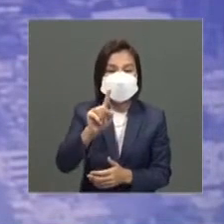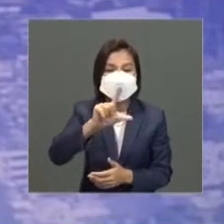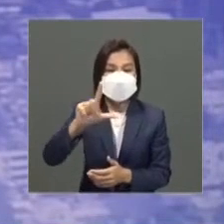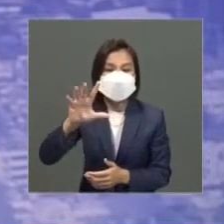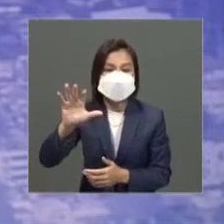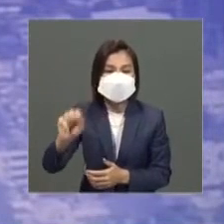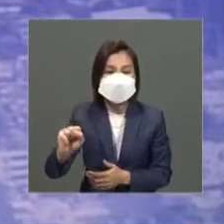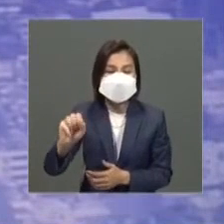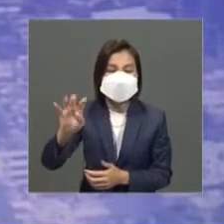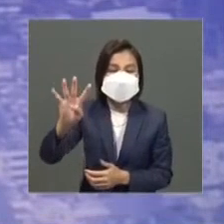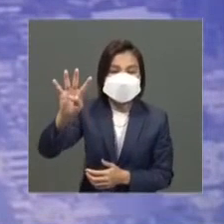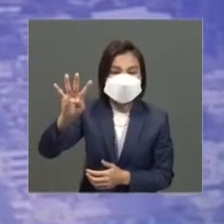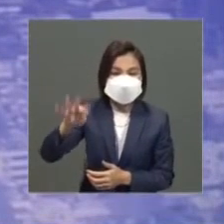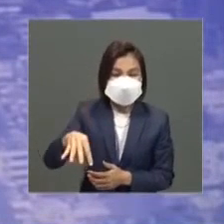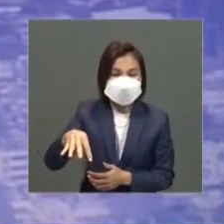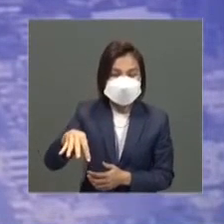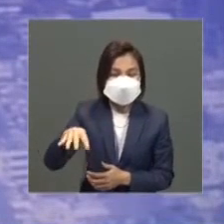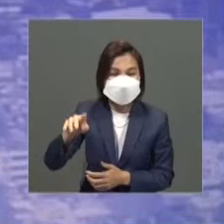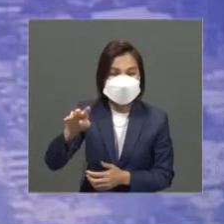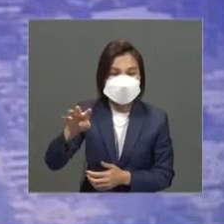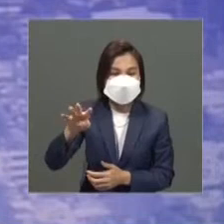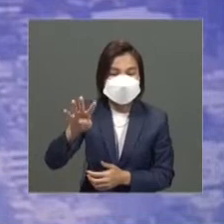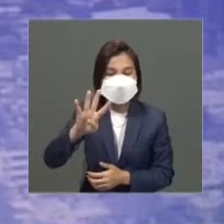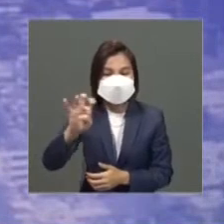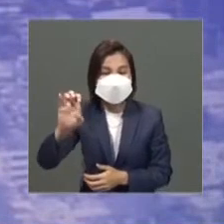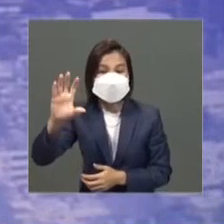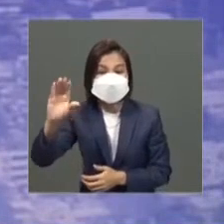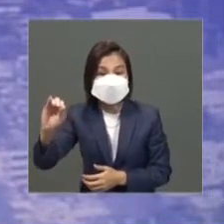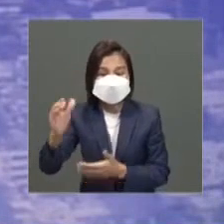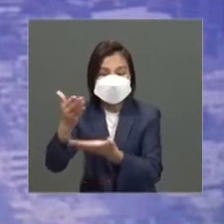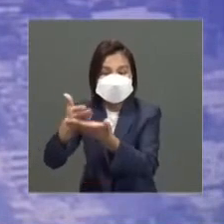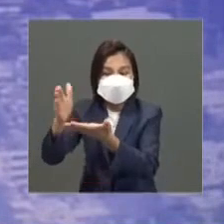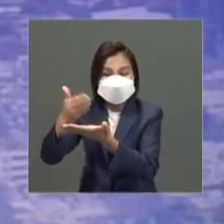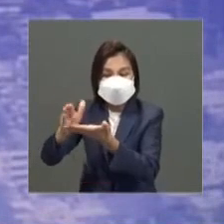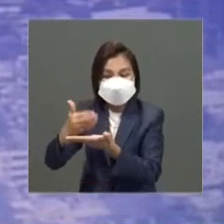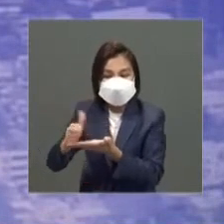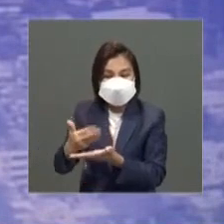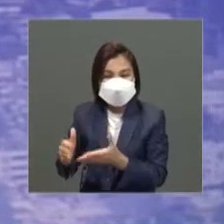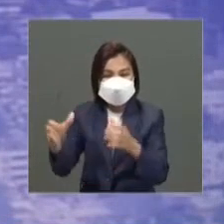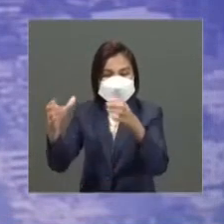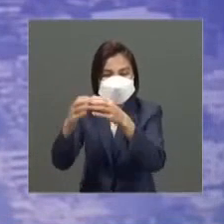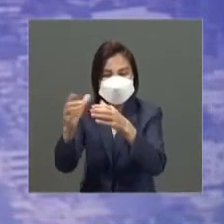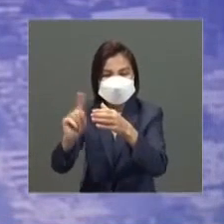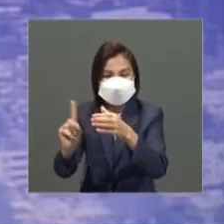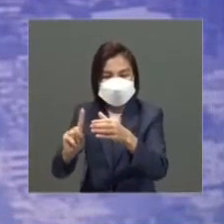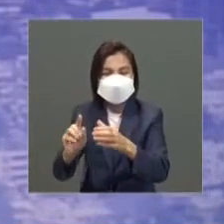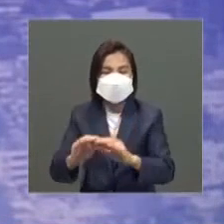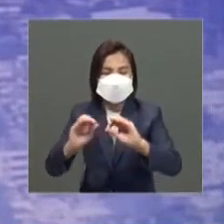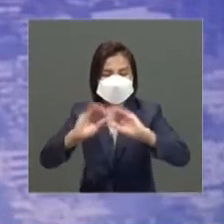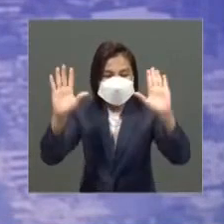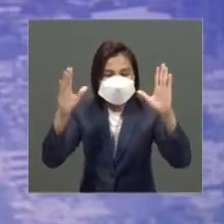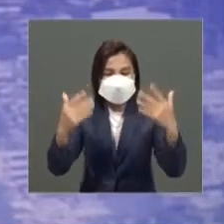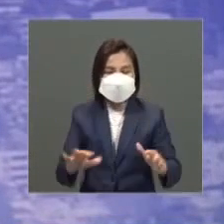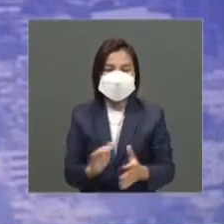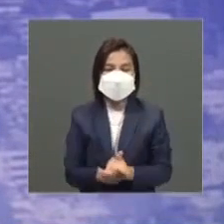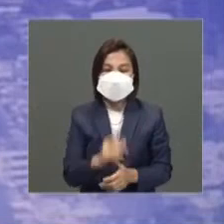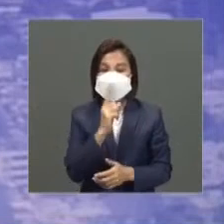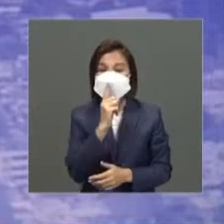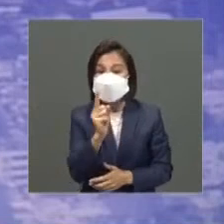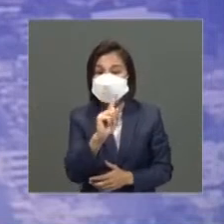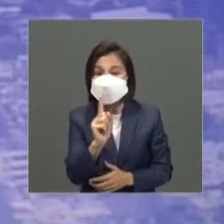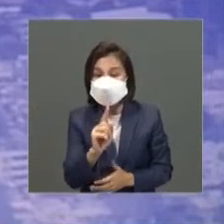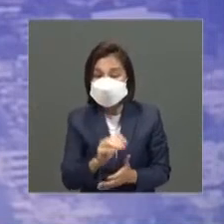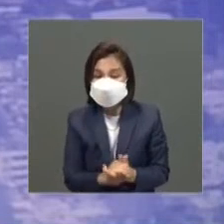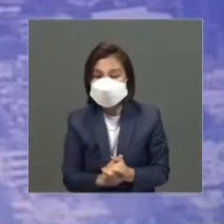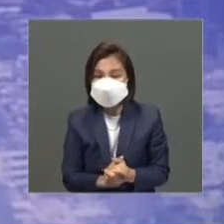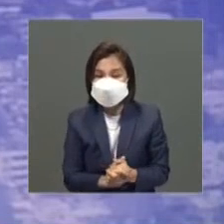1,503,450 โดสนะครับก็มีการแบ่งอย่างชัดเจนว่าจะเป็นไปในกลุ่มใดบ้างนะครับแล้วก็ย้ำครับไม่มีประ